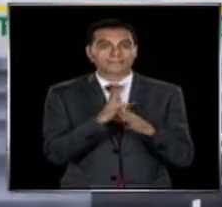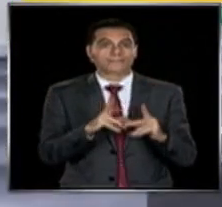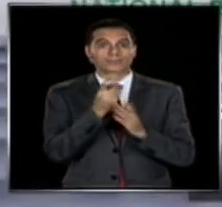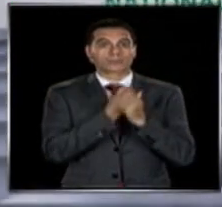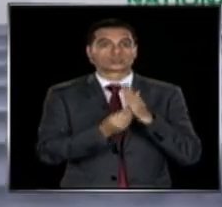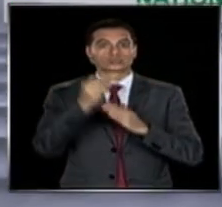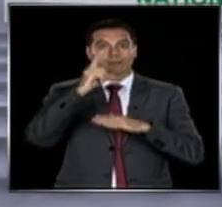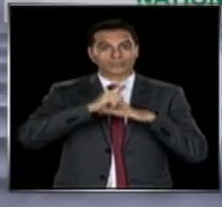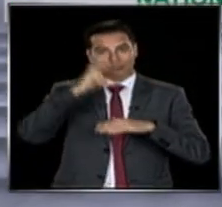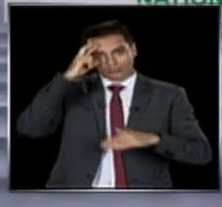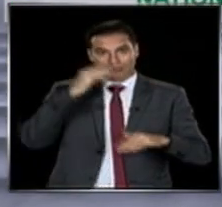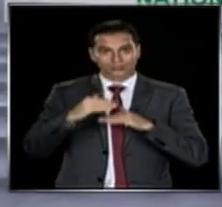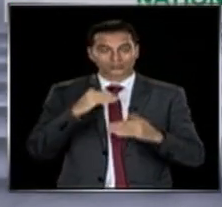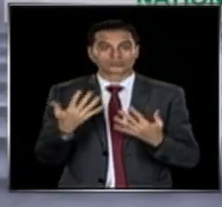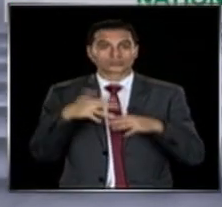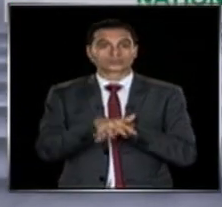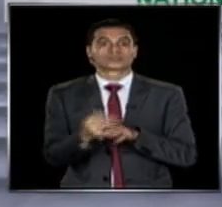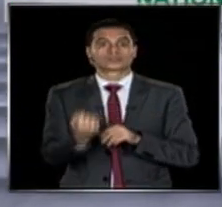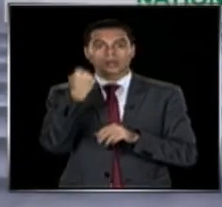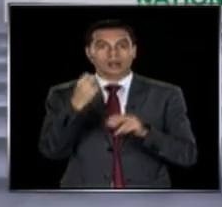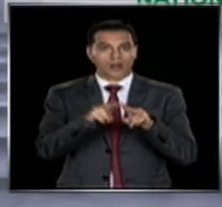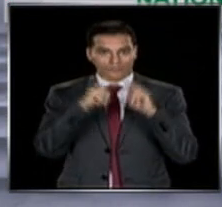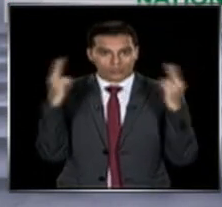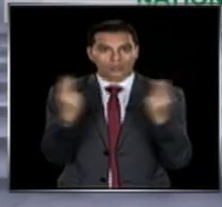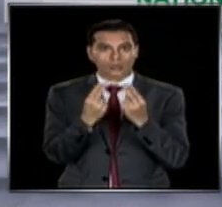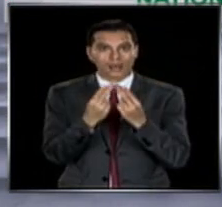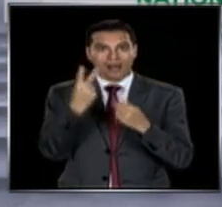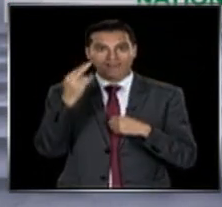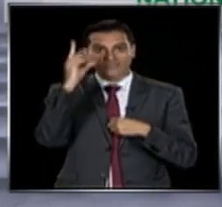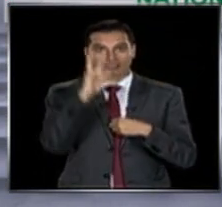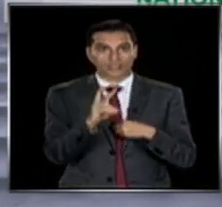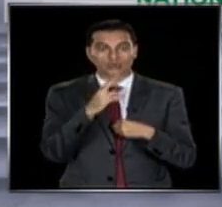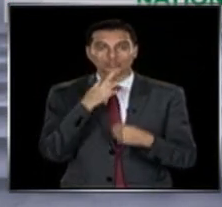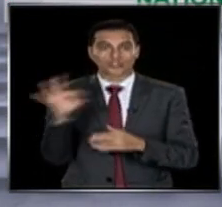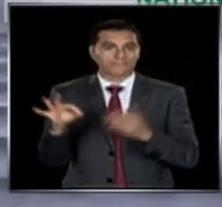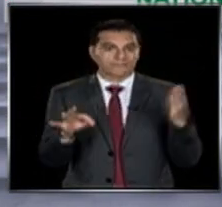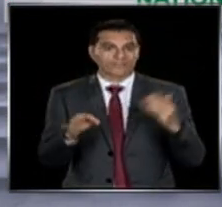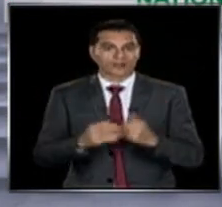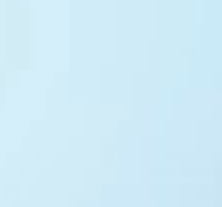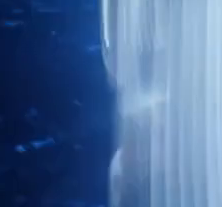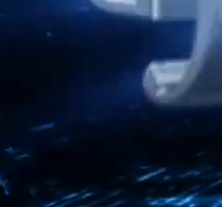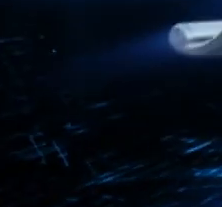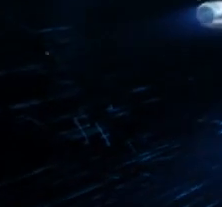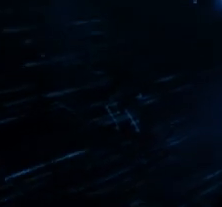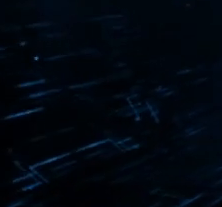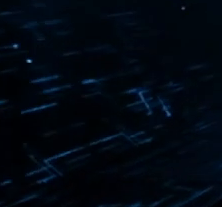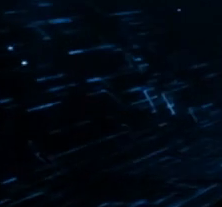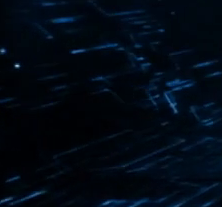لإعداد المنتخبات الوطنية لاتحاد الإعاقات الذهنية المشاركة في بطولة العالم 2023 بفرنسا.